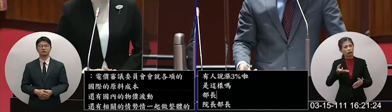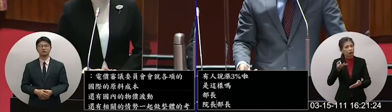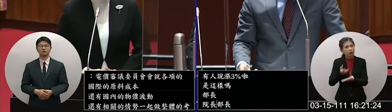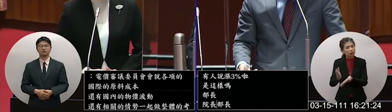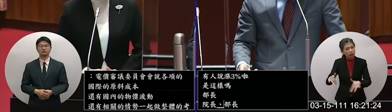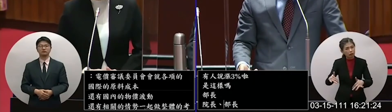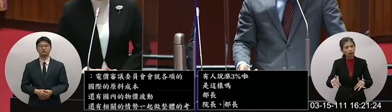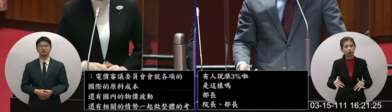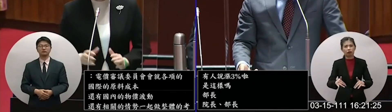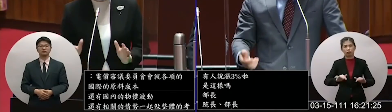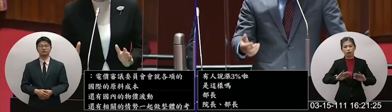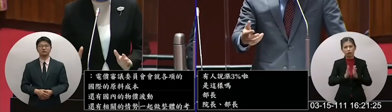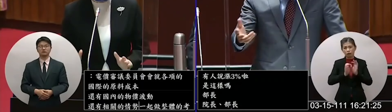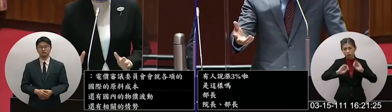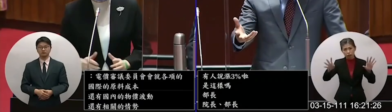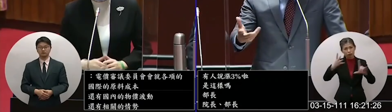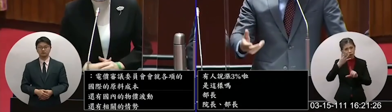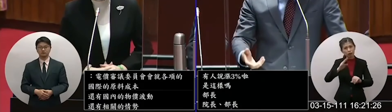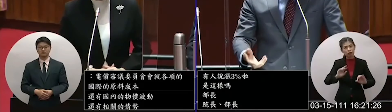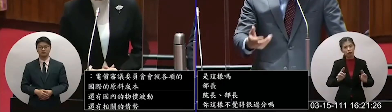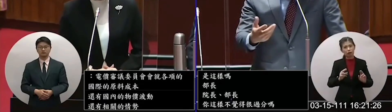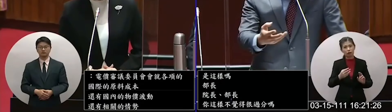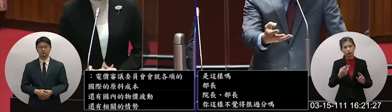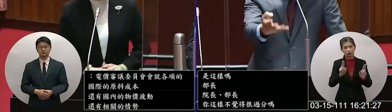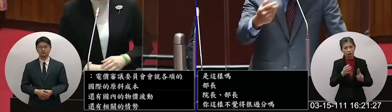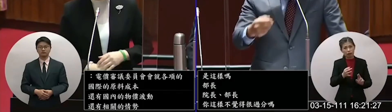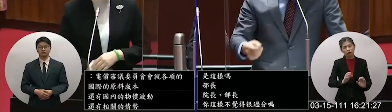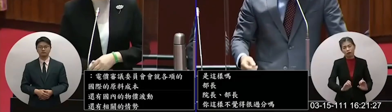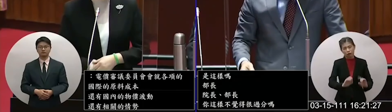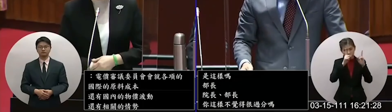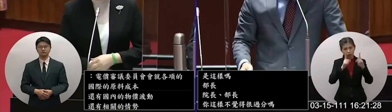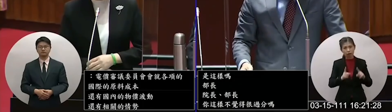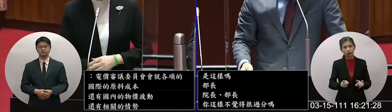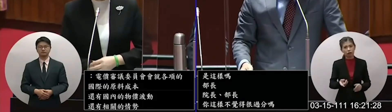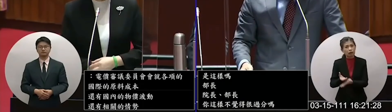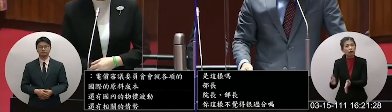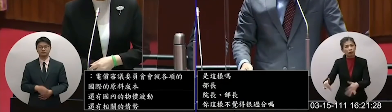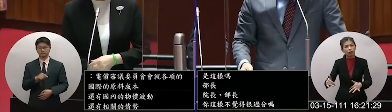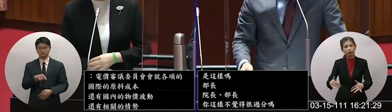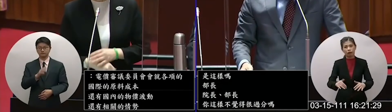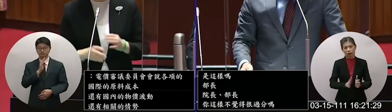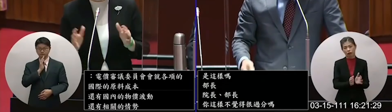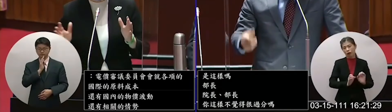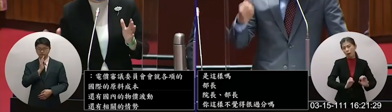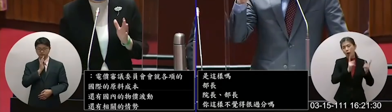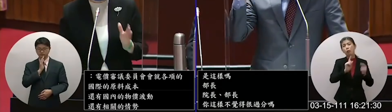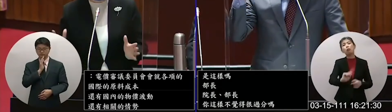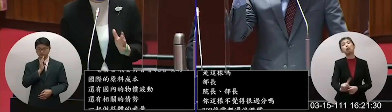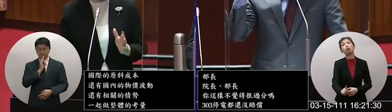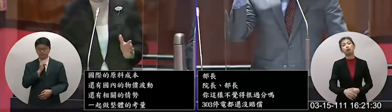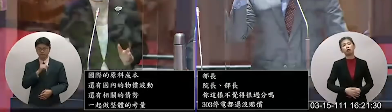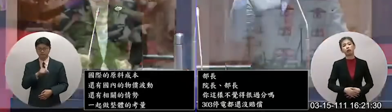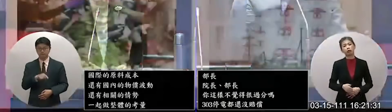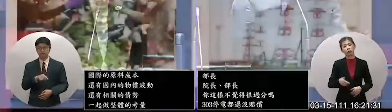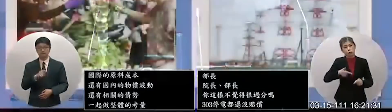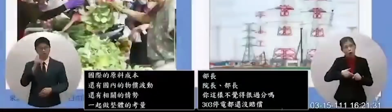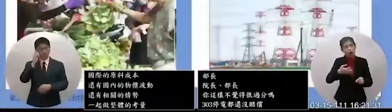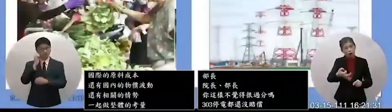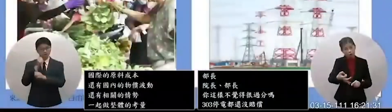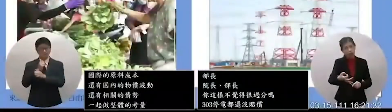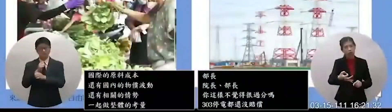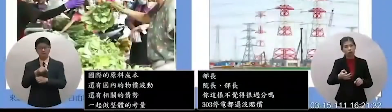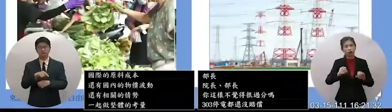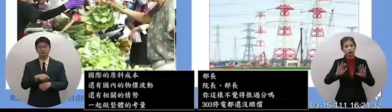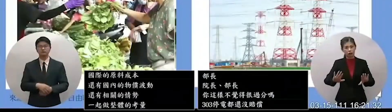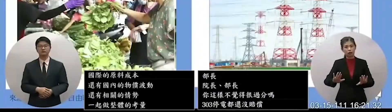价，这上面艺术啊！ 这是 你赔偿都还没有赔偿啊！你戏有问题被踢给， 这是。这个 你有看到油价吗？油价